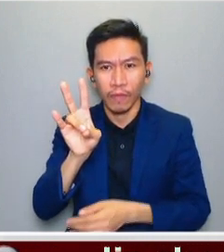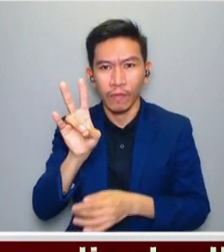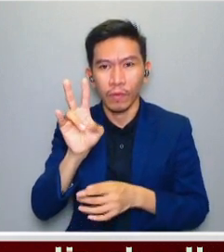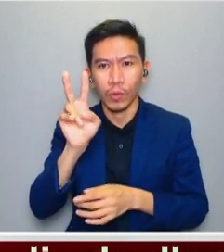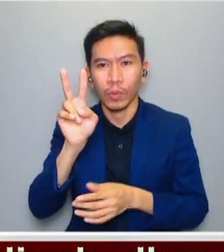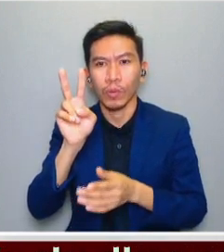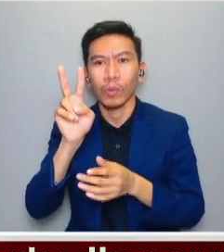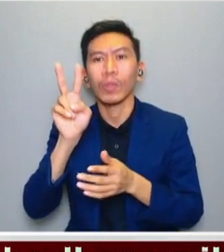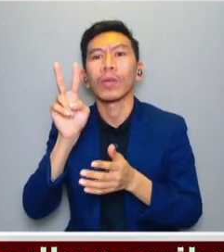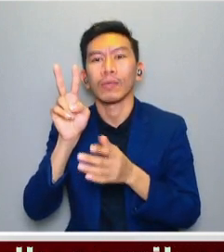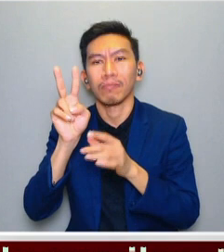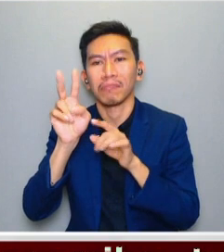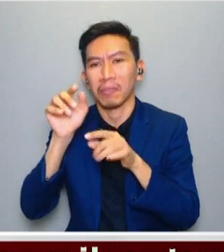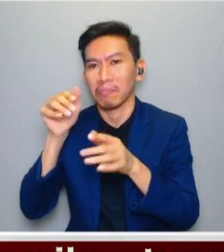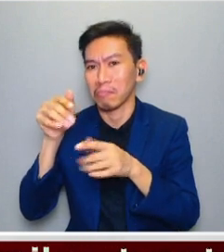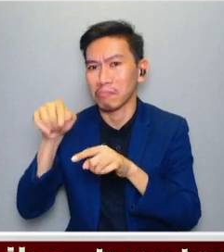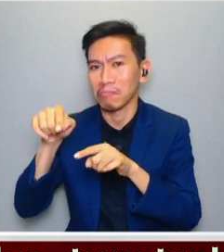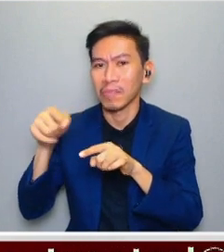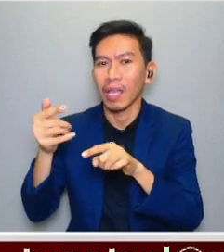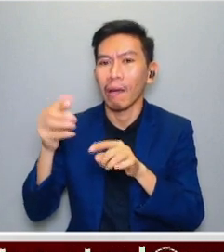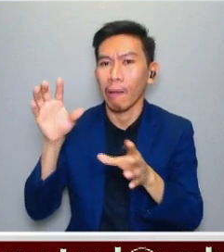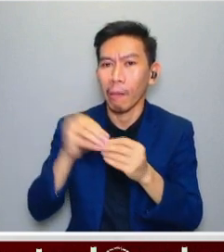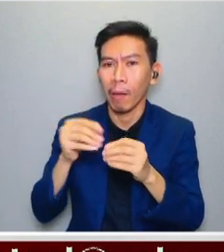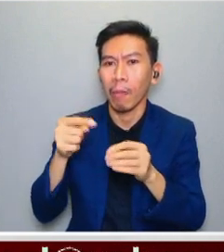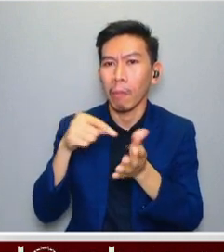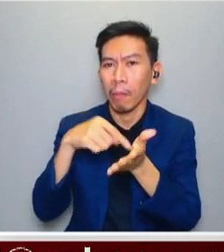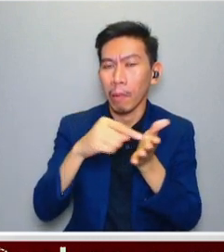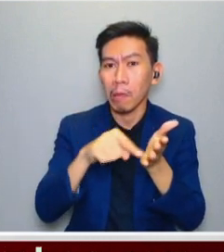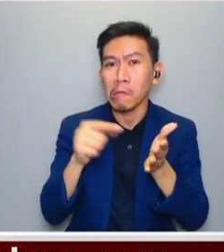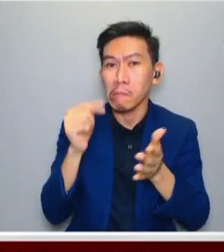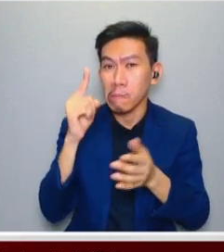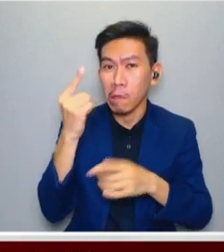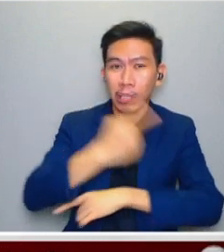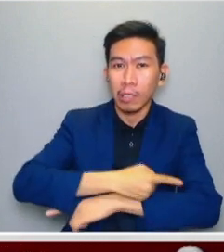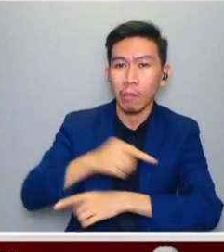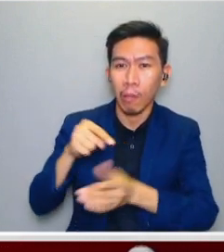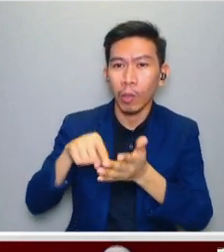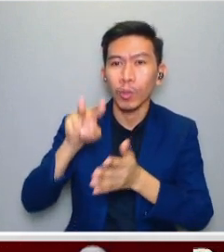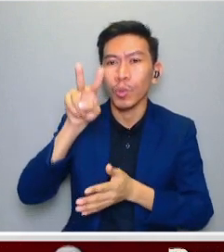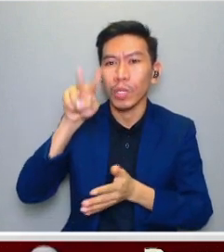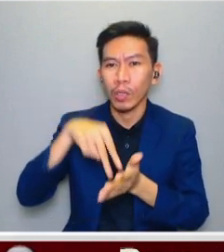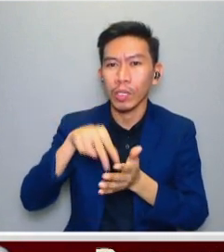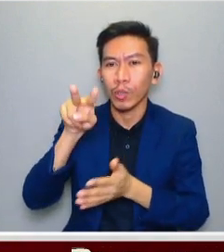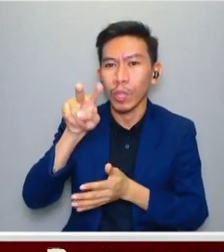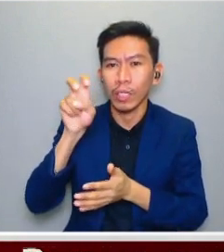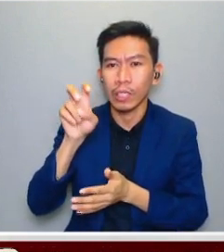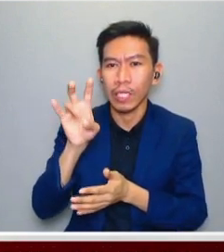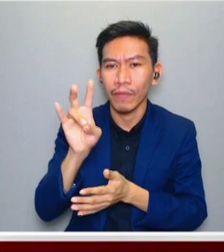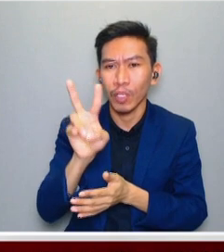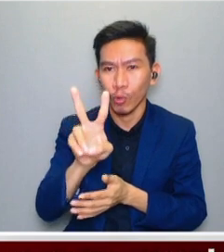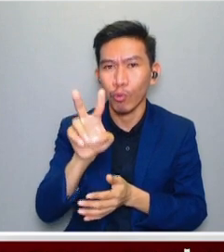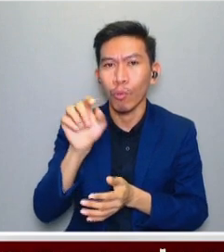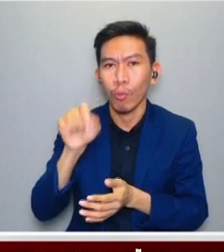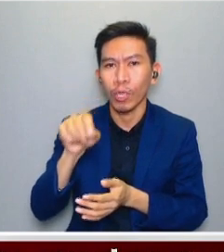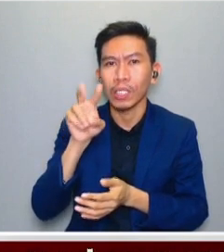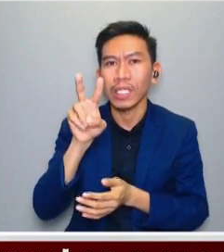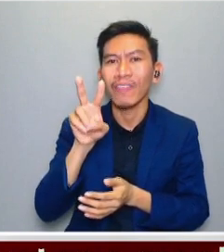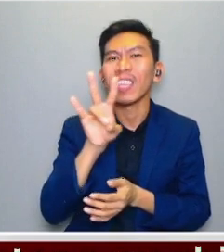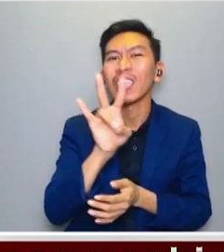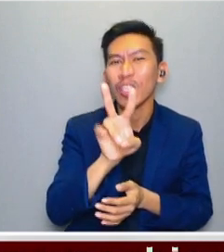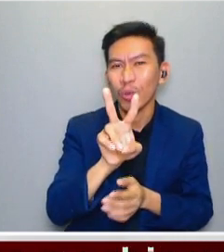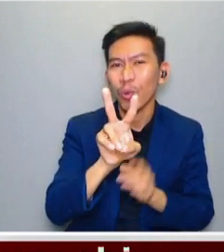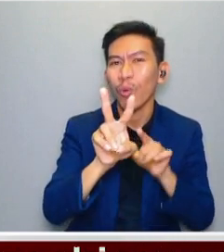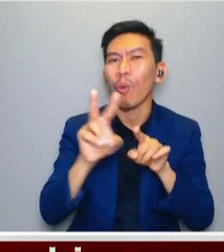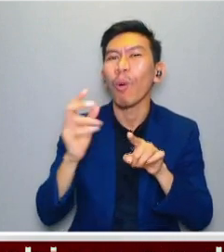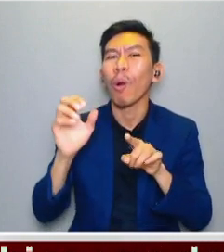SRA. Kaya kung 10 araw pumasok, 2,272 pesos and 72 centavos ang